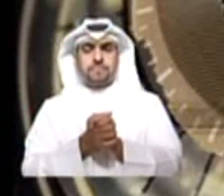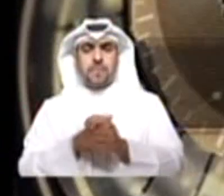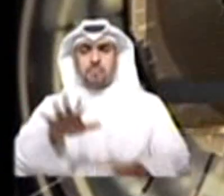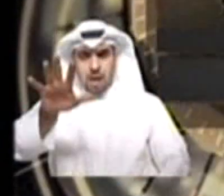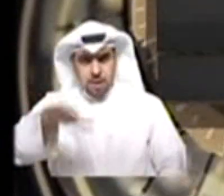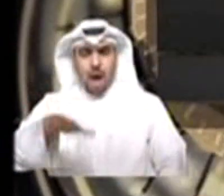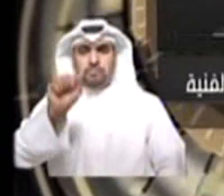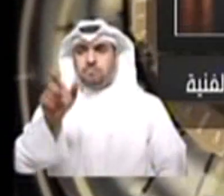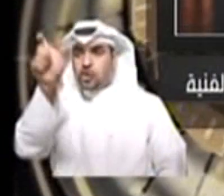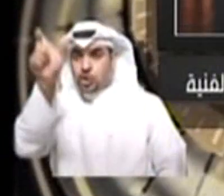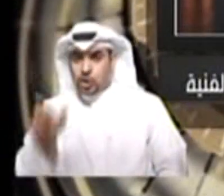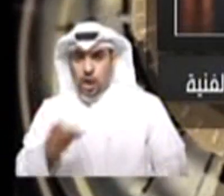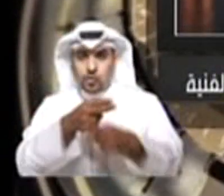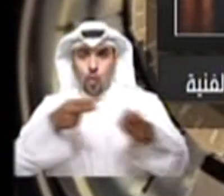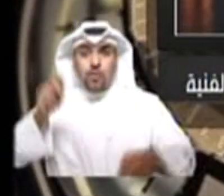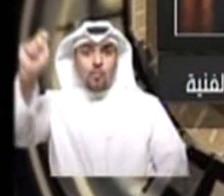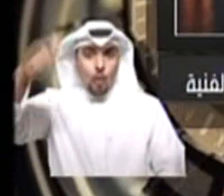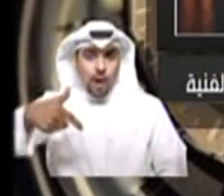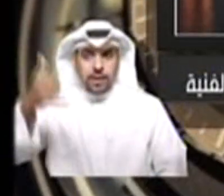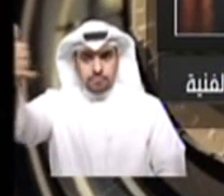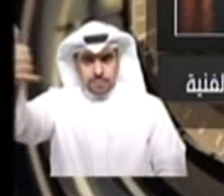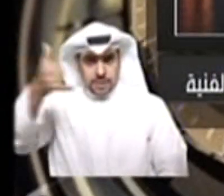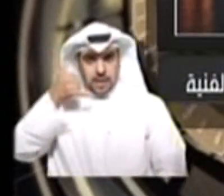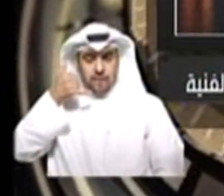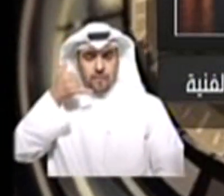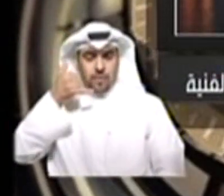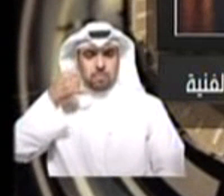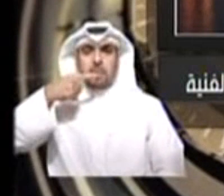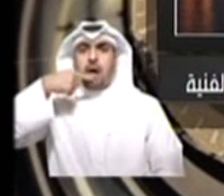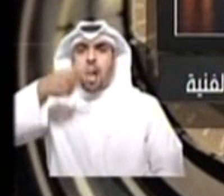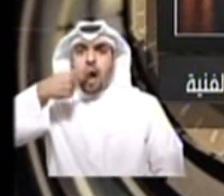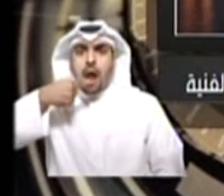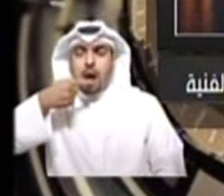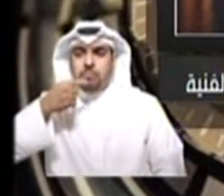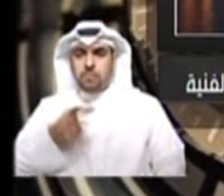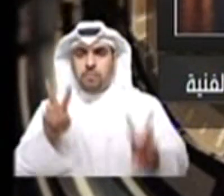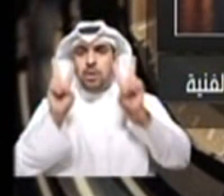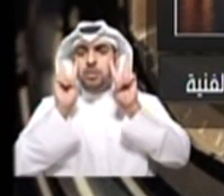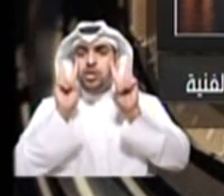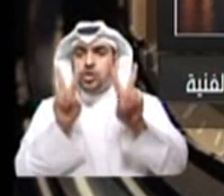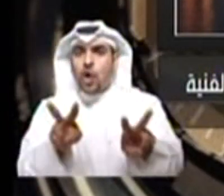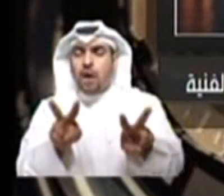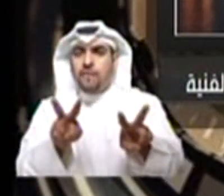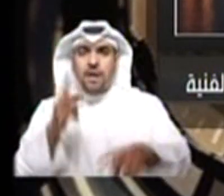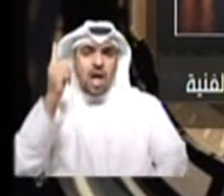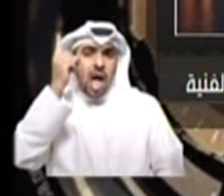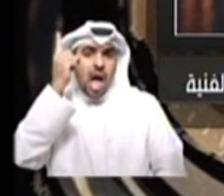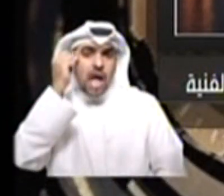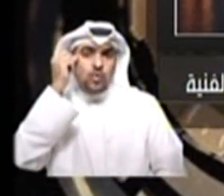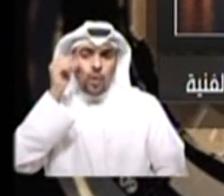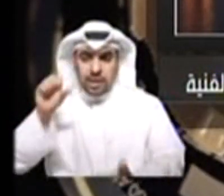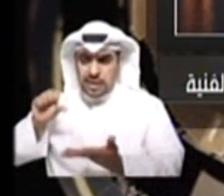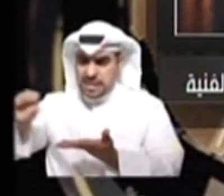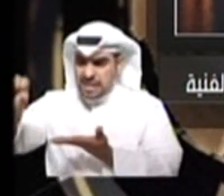احد المواطنين، تناقلت يعني بعض وسائل التواصل الاجتماعي عن وجود تسرب للزيت